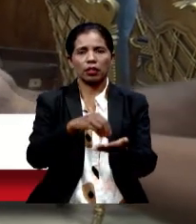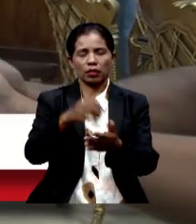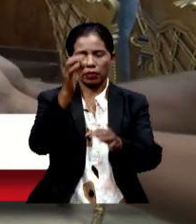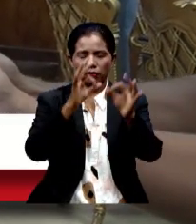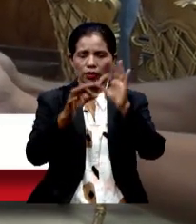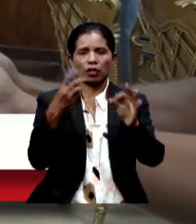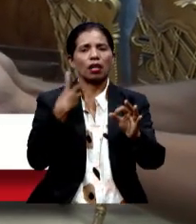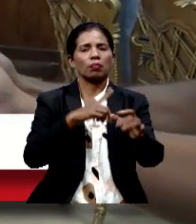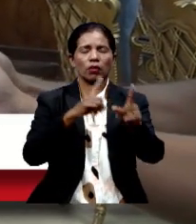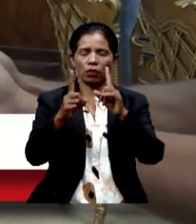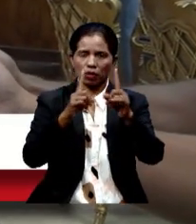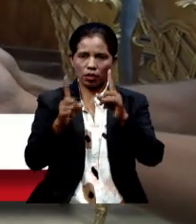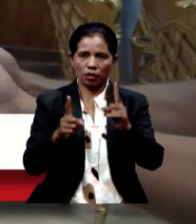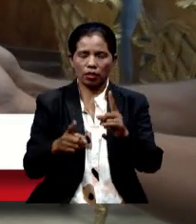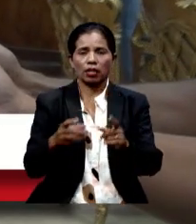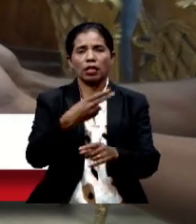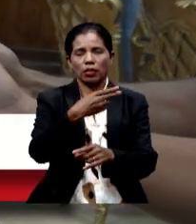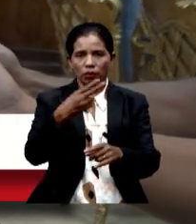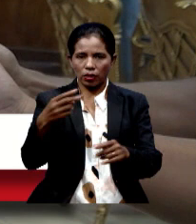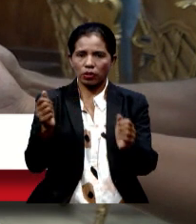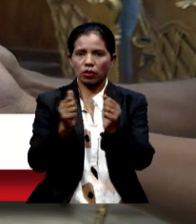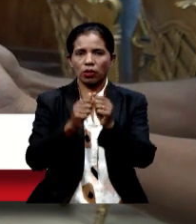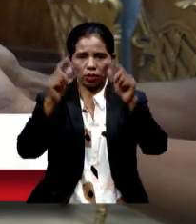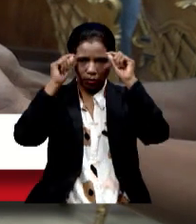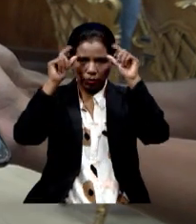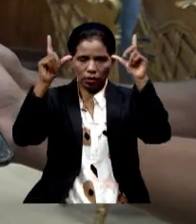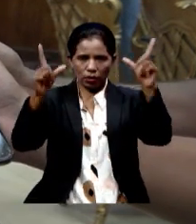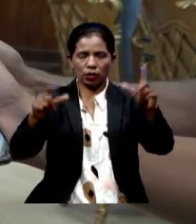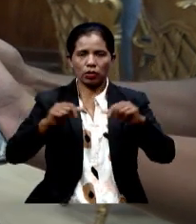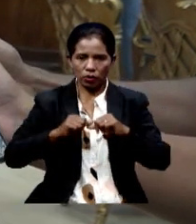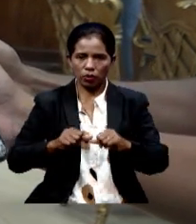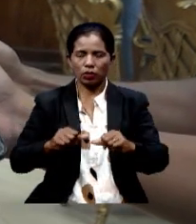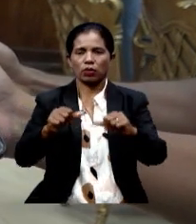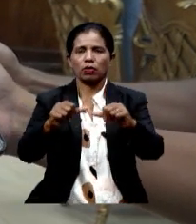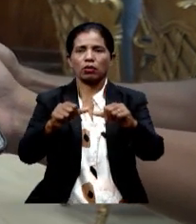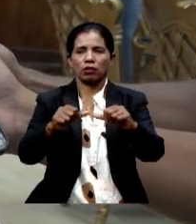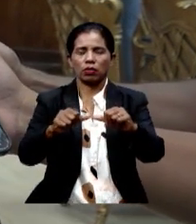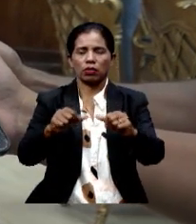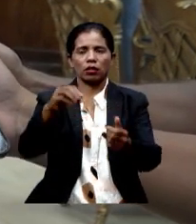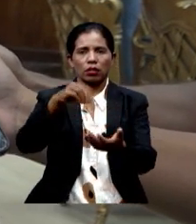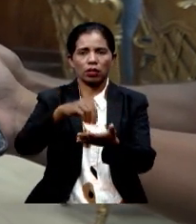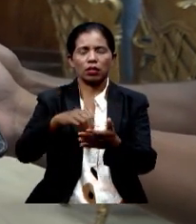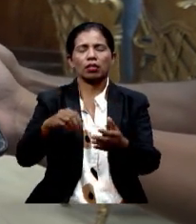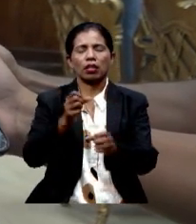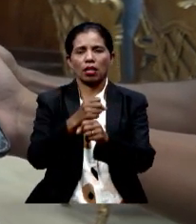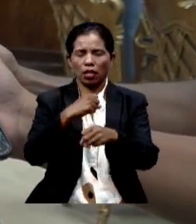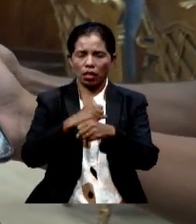Camnero Colia, que a Indonésia ou Timor-Leste, se continua a criar relação no